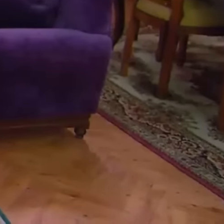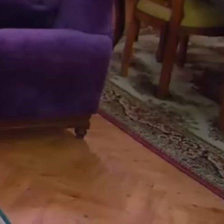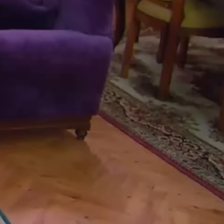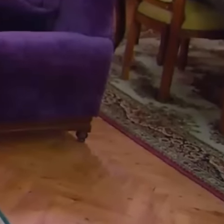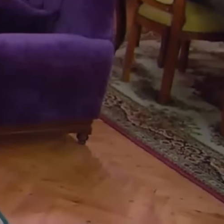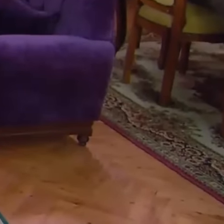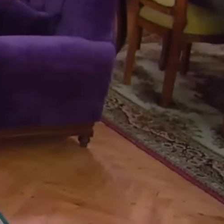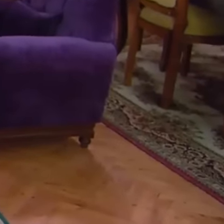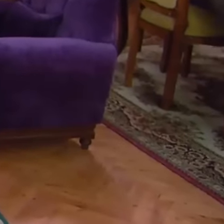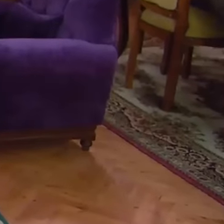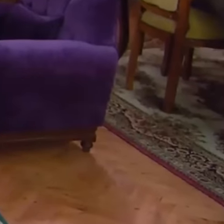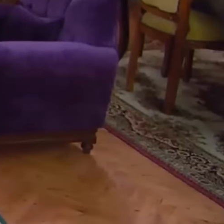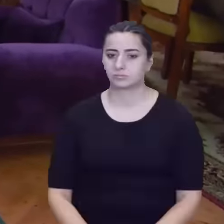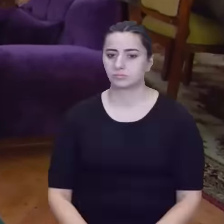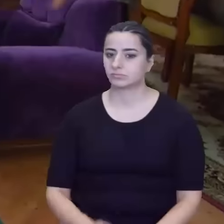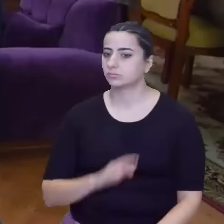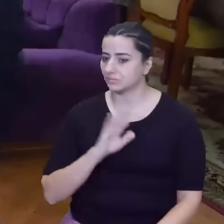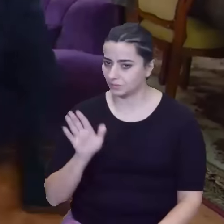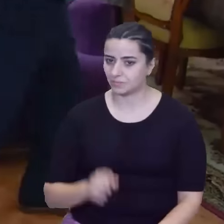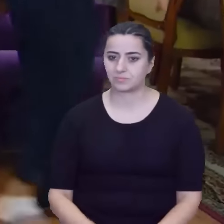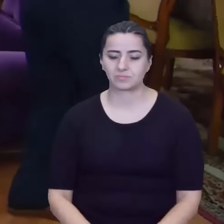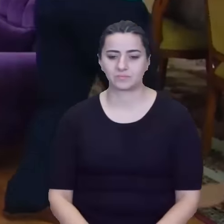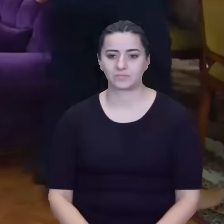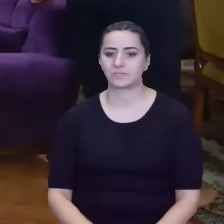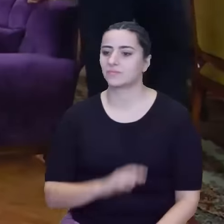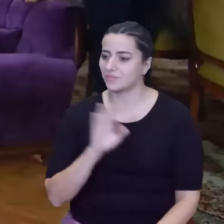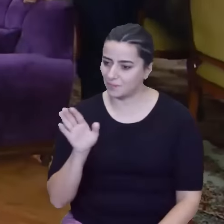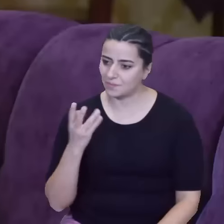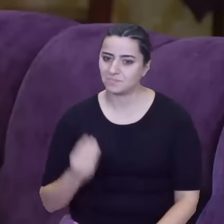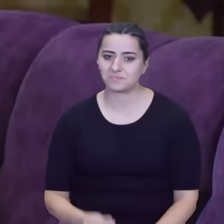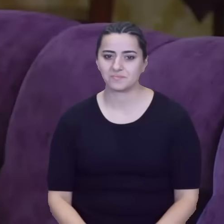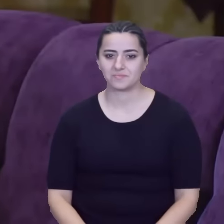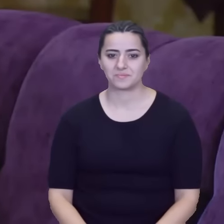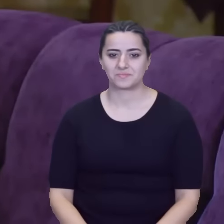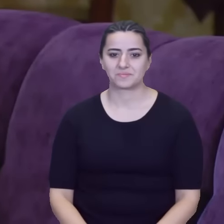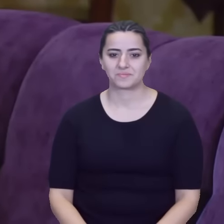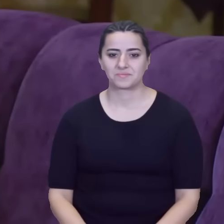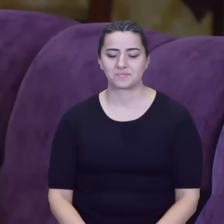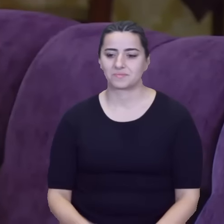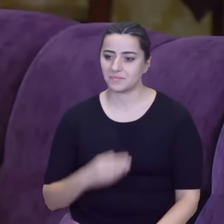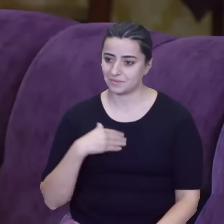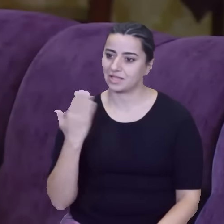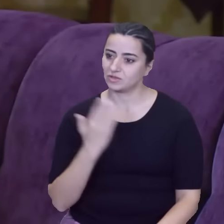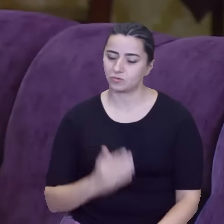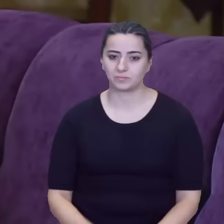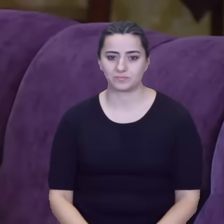kalkıyor. Tamam. Sargılı ayağını basmamaya çalışarak yürüyor. Gidiyorum.